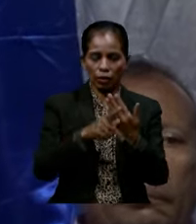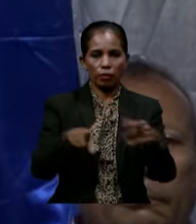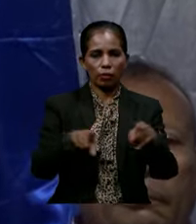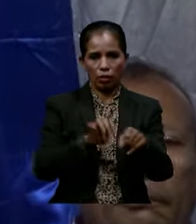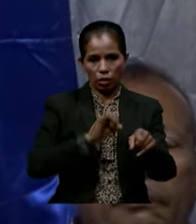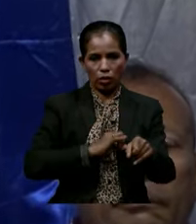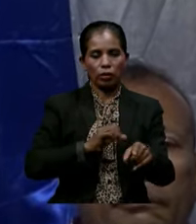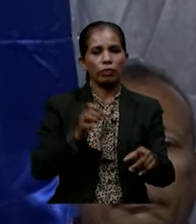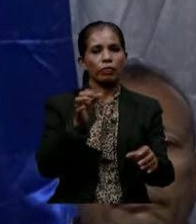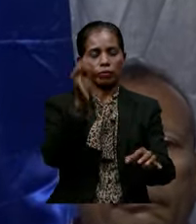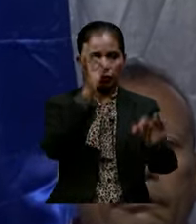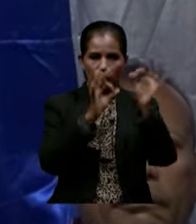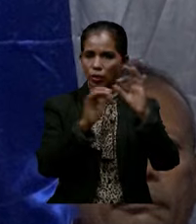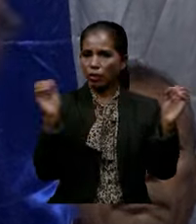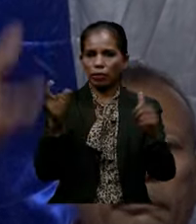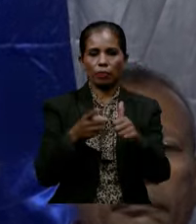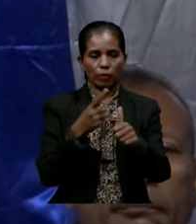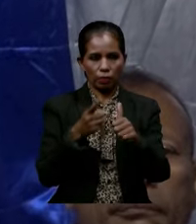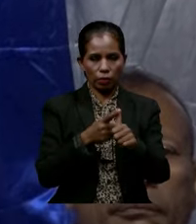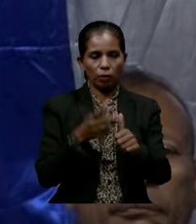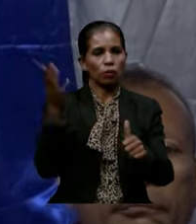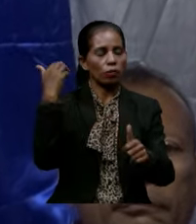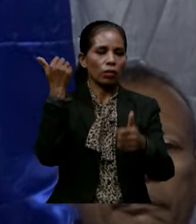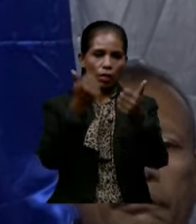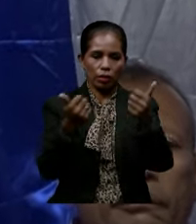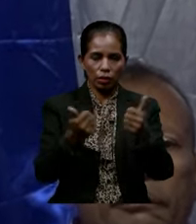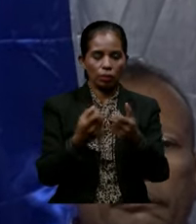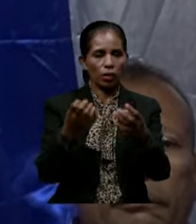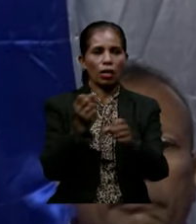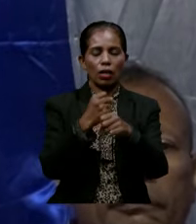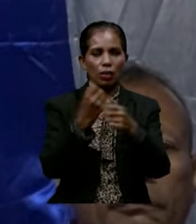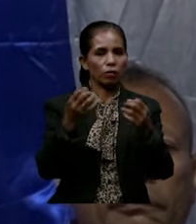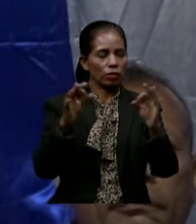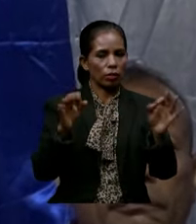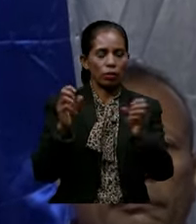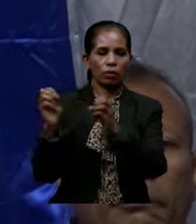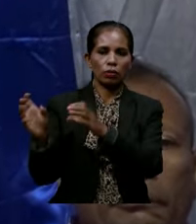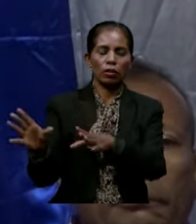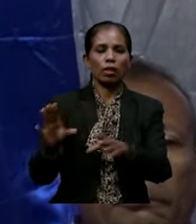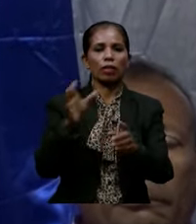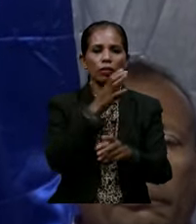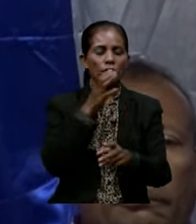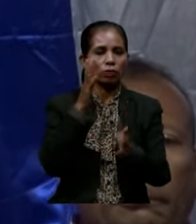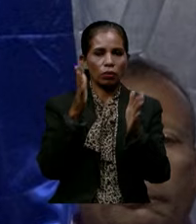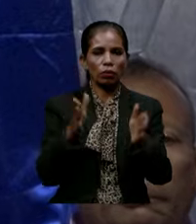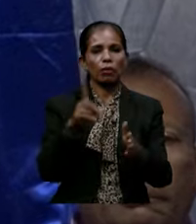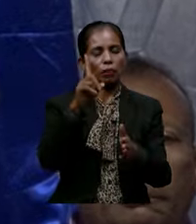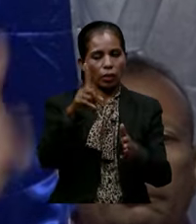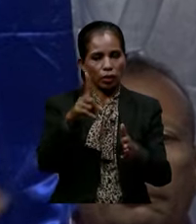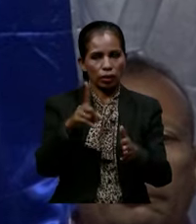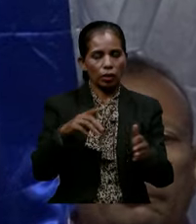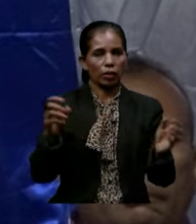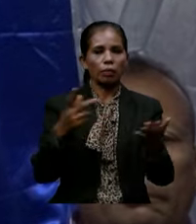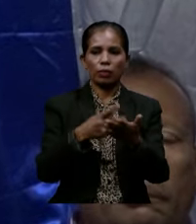kata klos fin primera vez. Ulu kusi asjen sir barak mos mai halo. Epe halo hotu, soal agrikultur mesa, tampo cer hotu ne tujuang ne